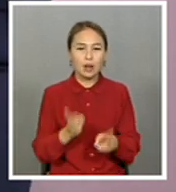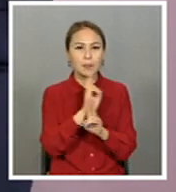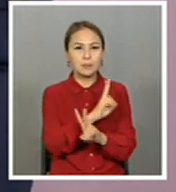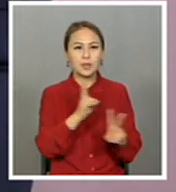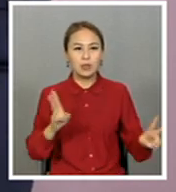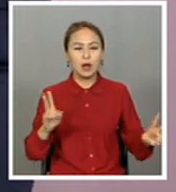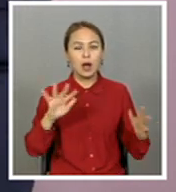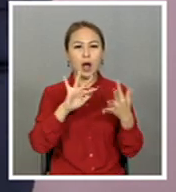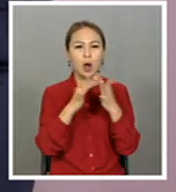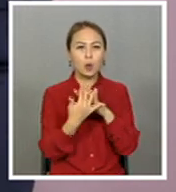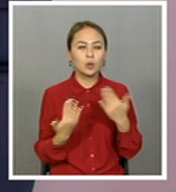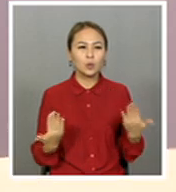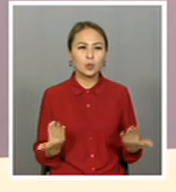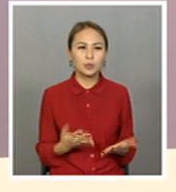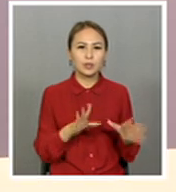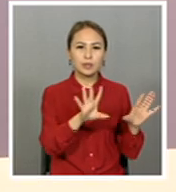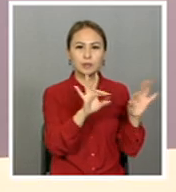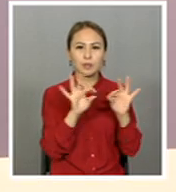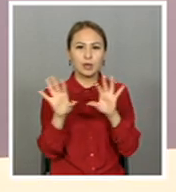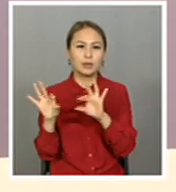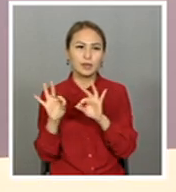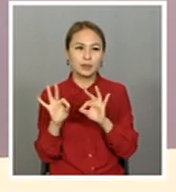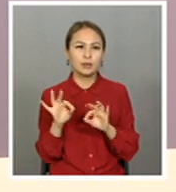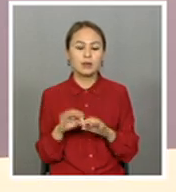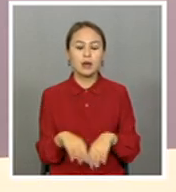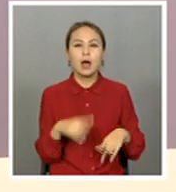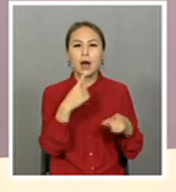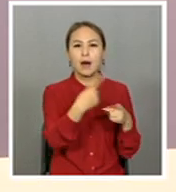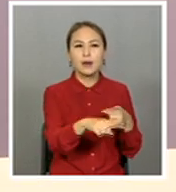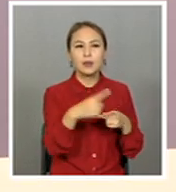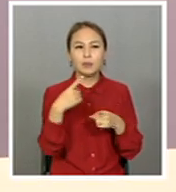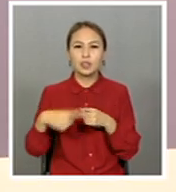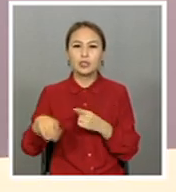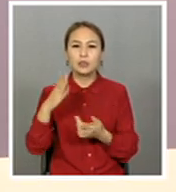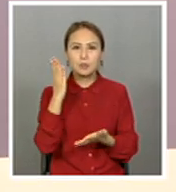ауыл өмірі деп алайық. Айырмашылығы бар ма?